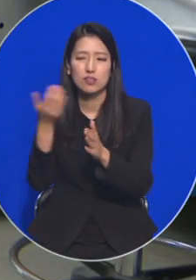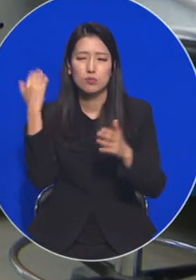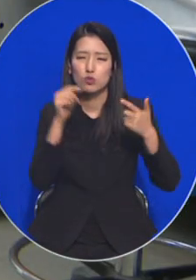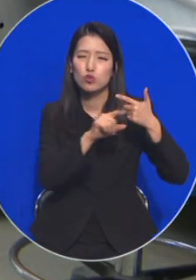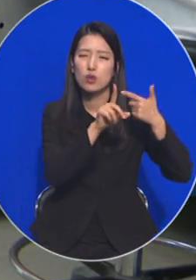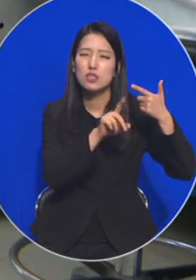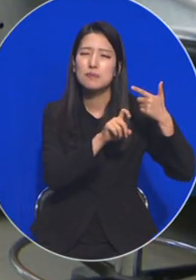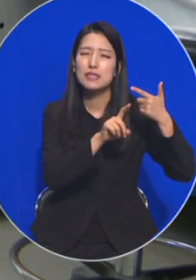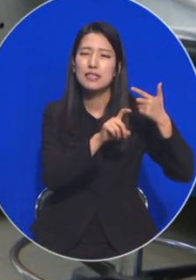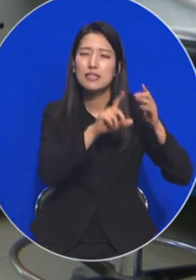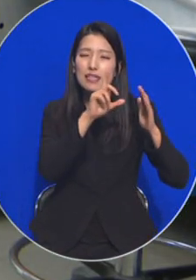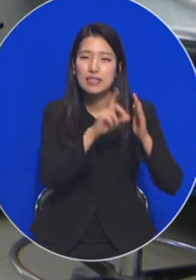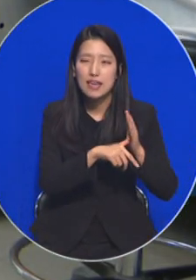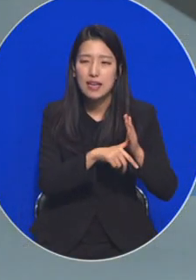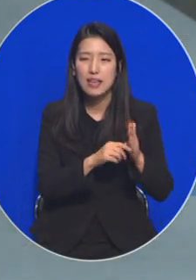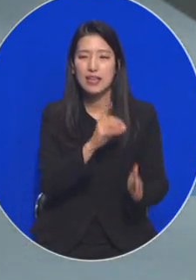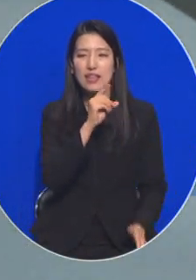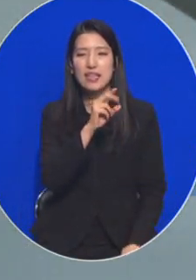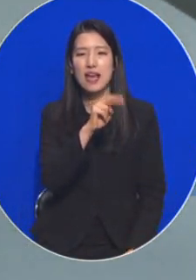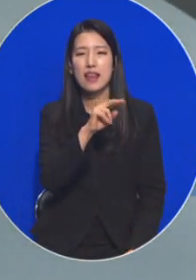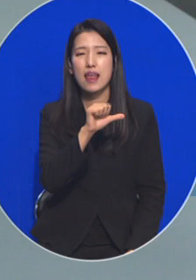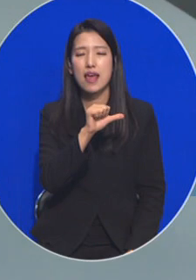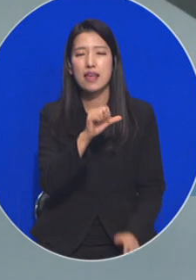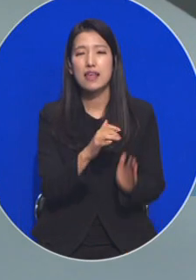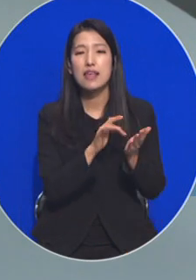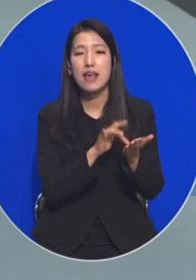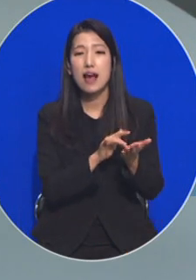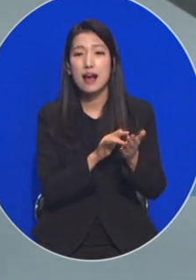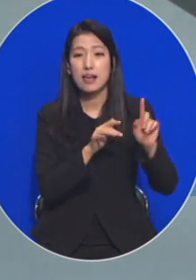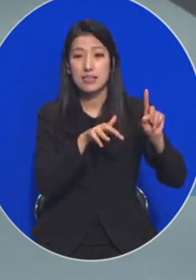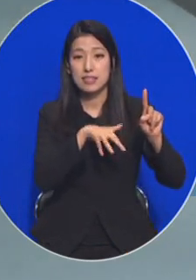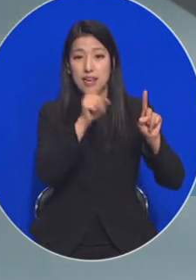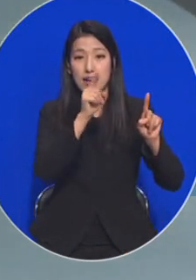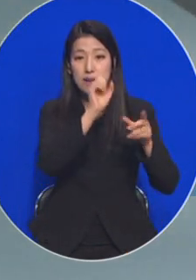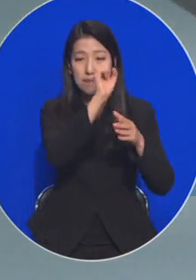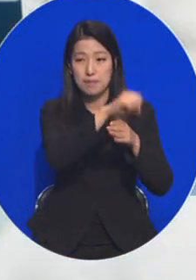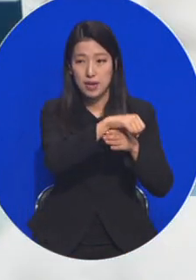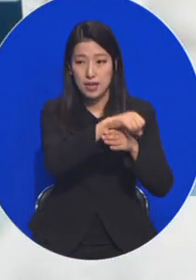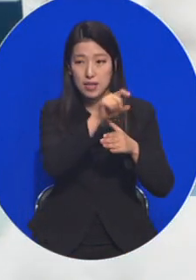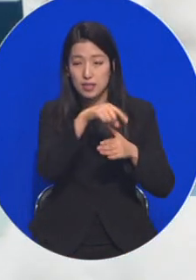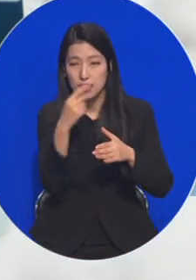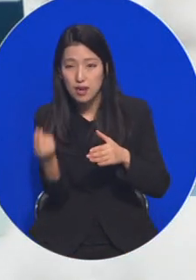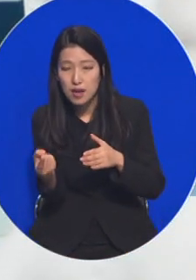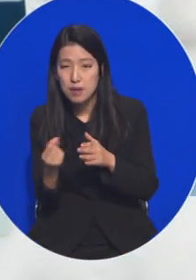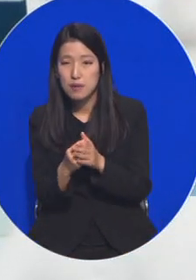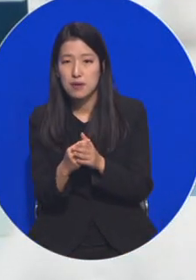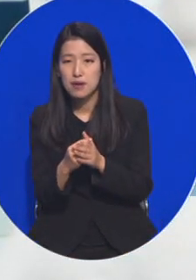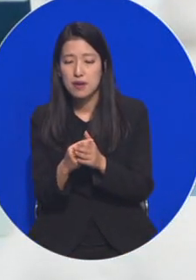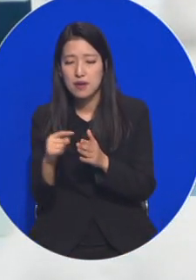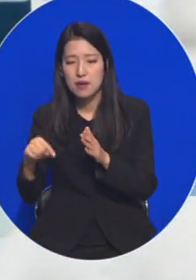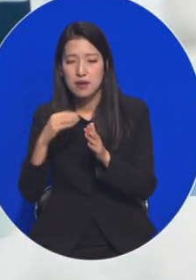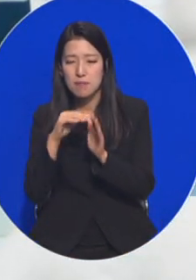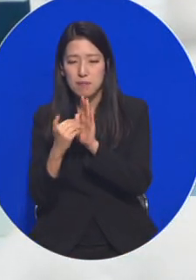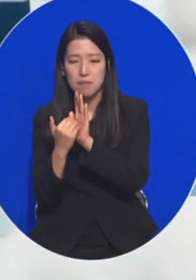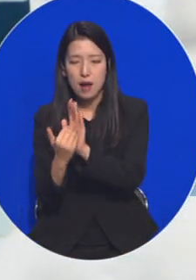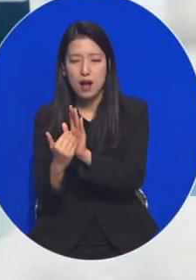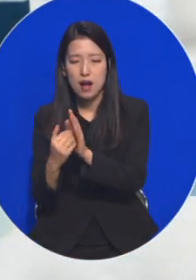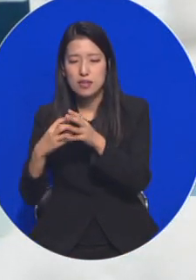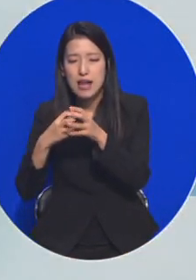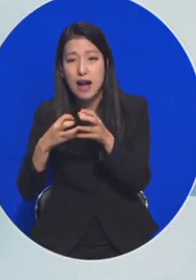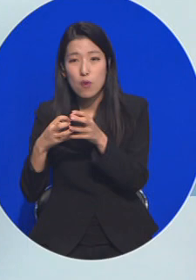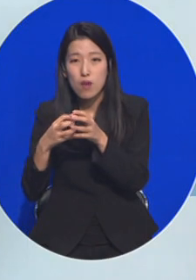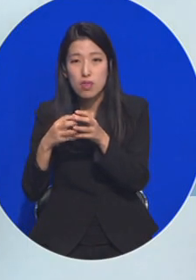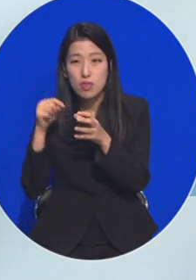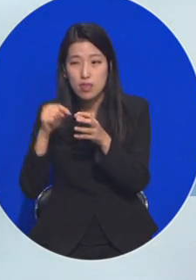11일에 코로나 1구 dna 백신 1종이 임상시험 승인 됐고 최근 합성 화원 백신 1종이 인상 스 인데 현재